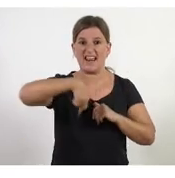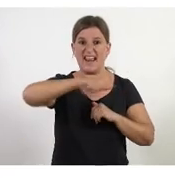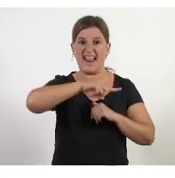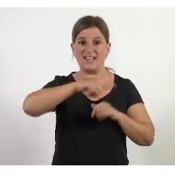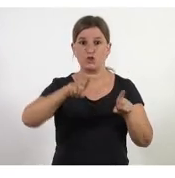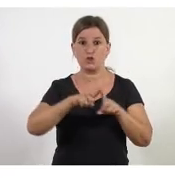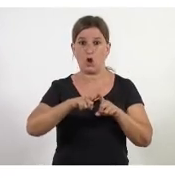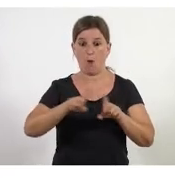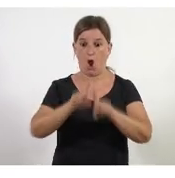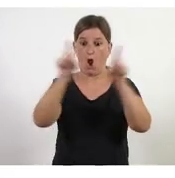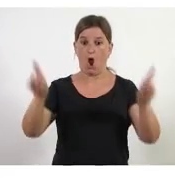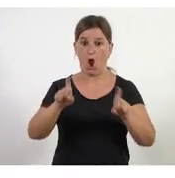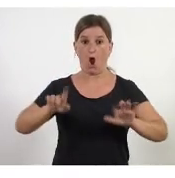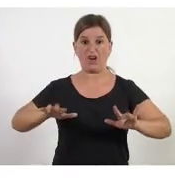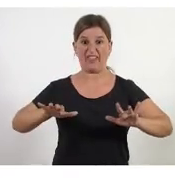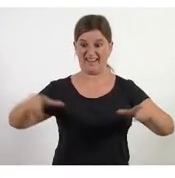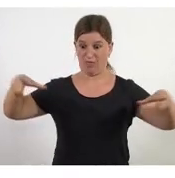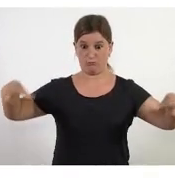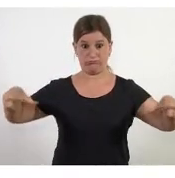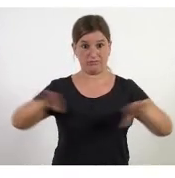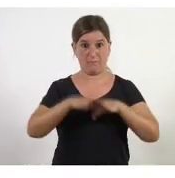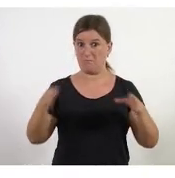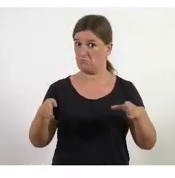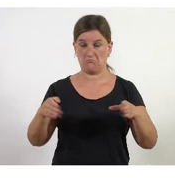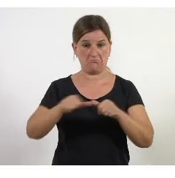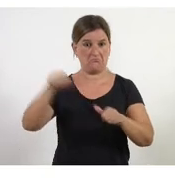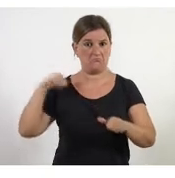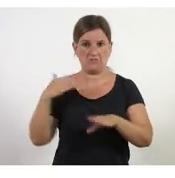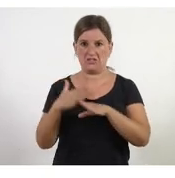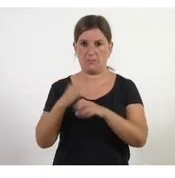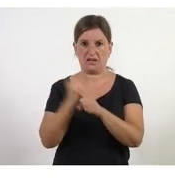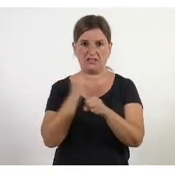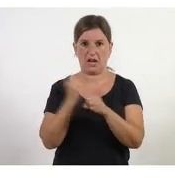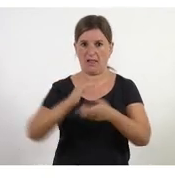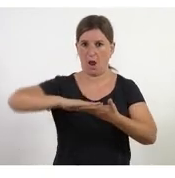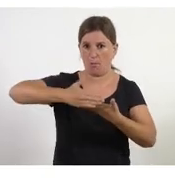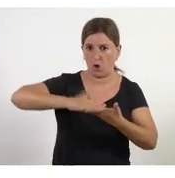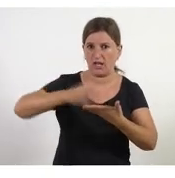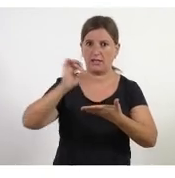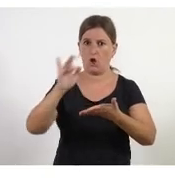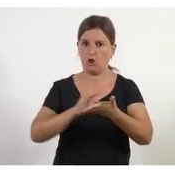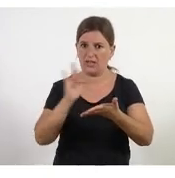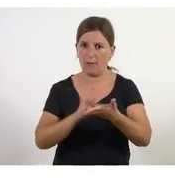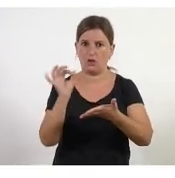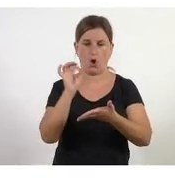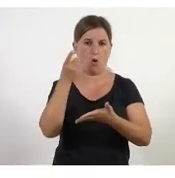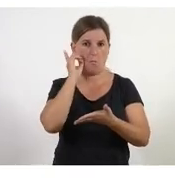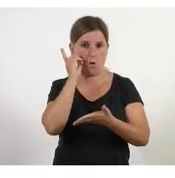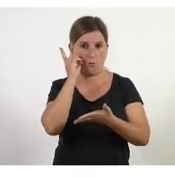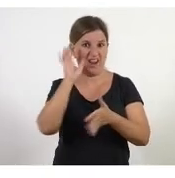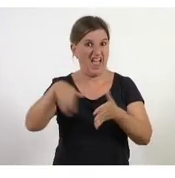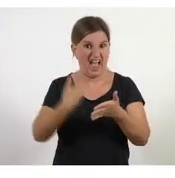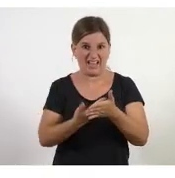taula. Ja venien treballant en tablets, mòbils, portàtils, però moltes vegades inclús són dels propis